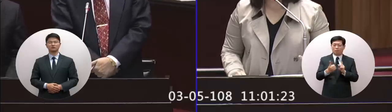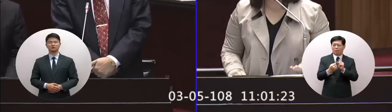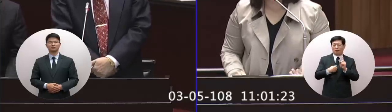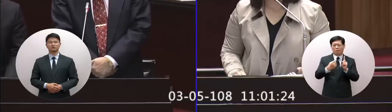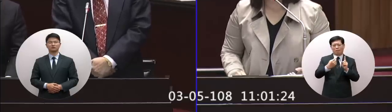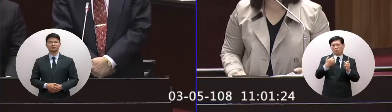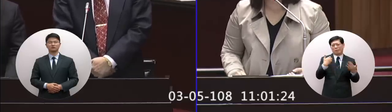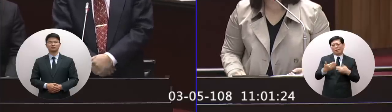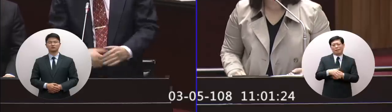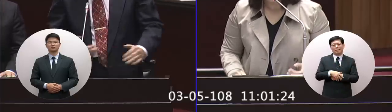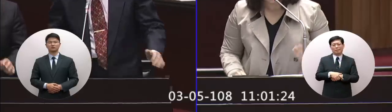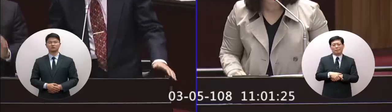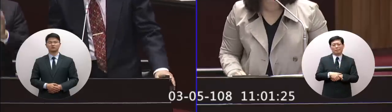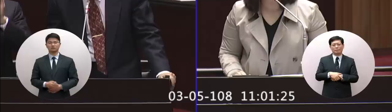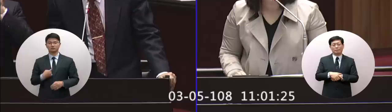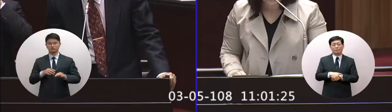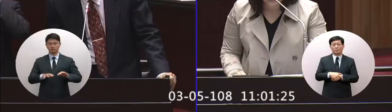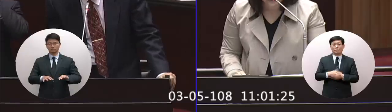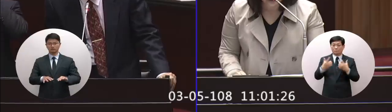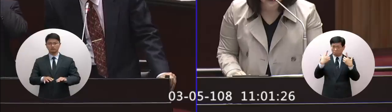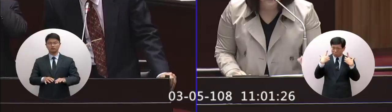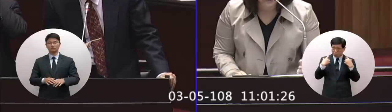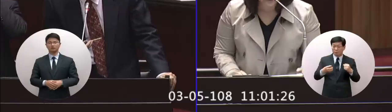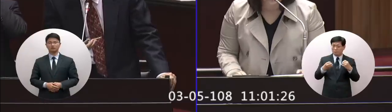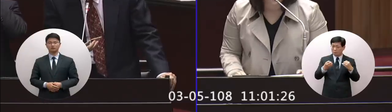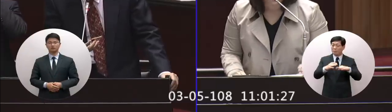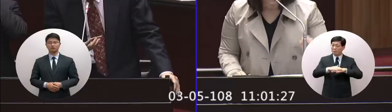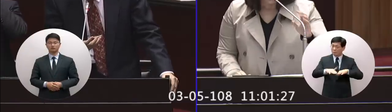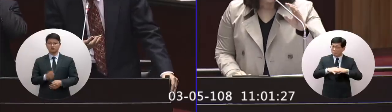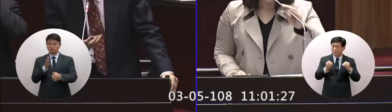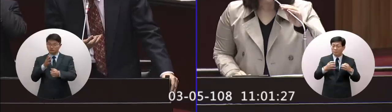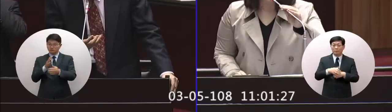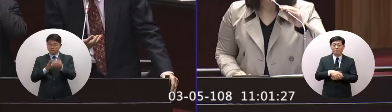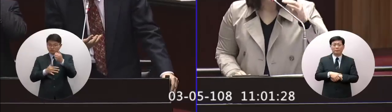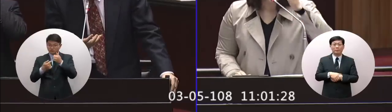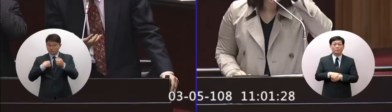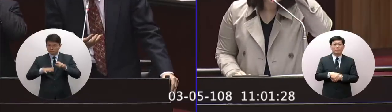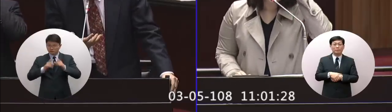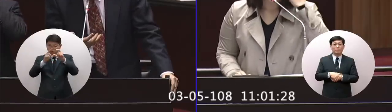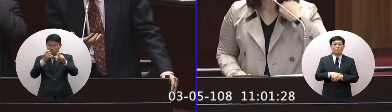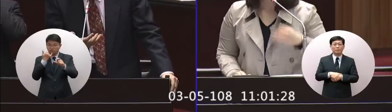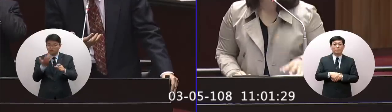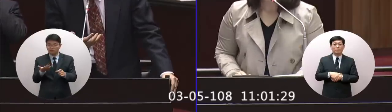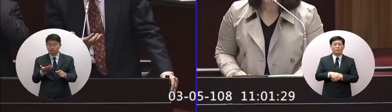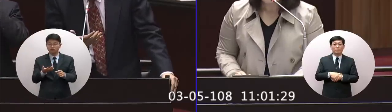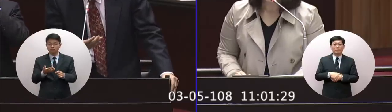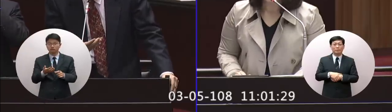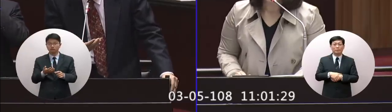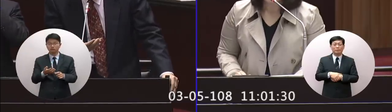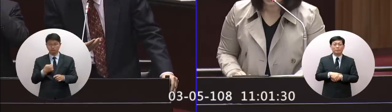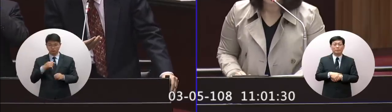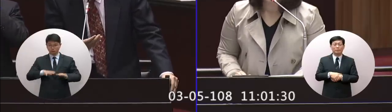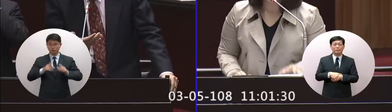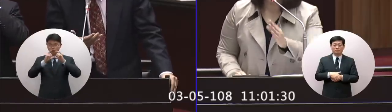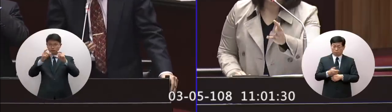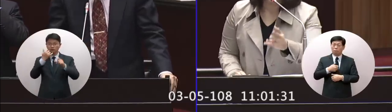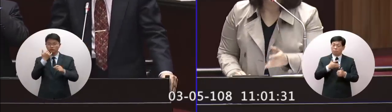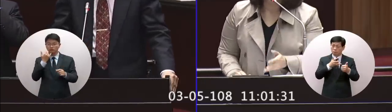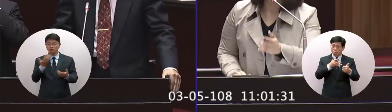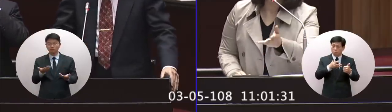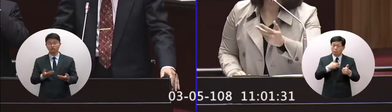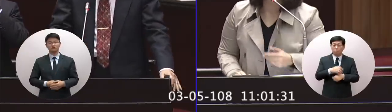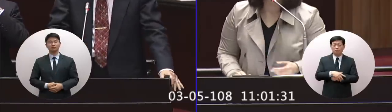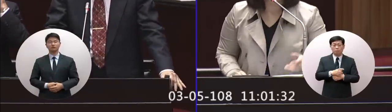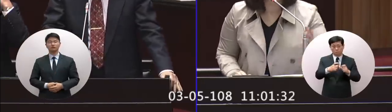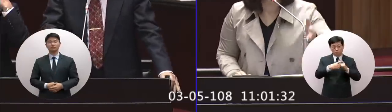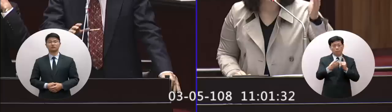很明确了嘛。 我现在 好好的冷静跟你谈论这件事情。 请问委员，我现在可以回答你吗？ 那请问， 我可以回答你吗？ 对啊，那请问